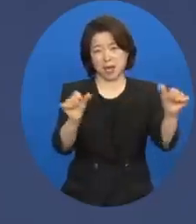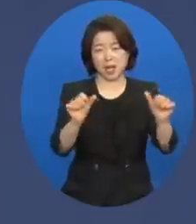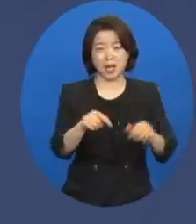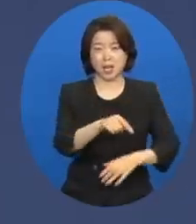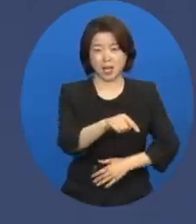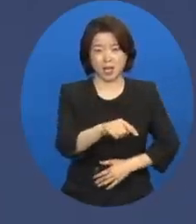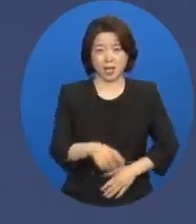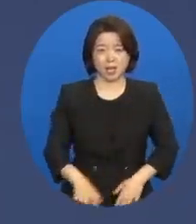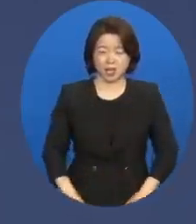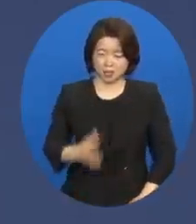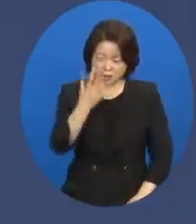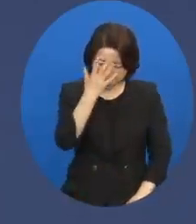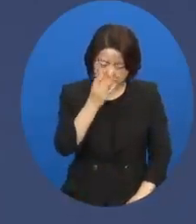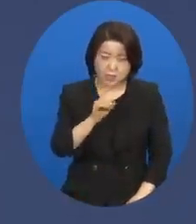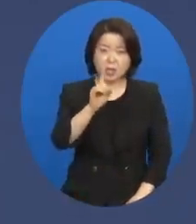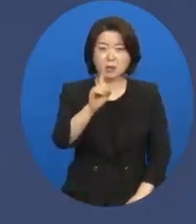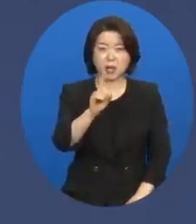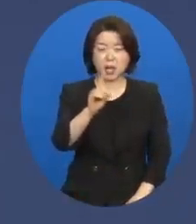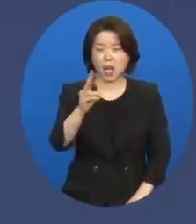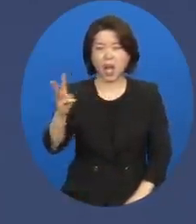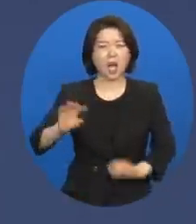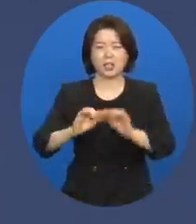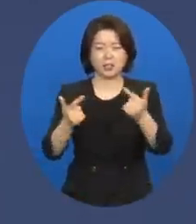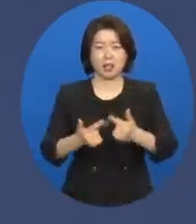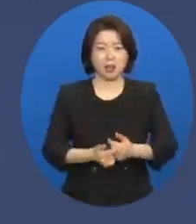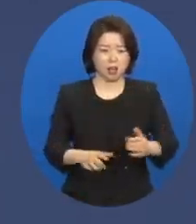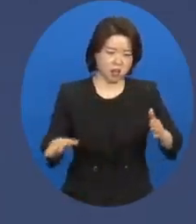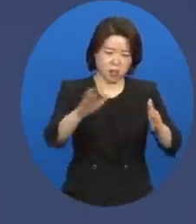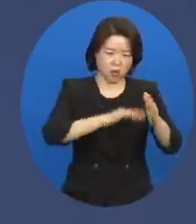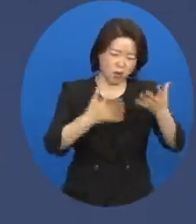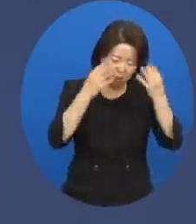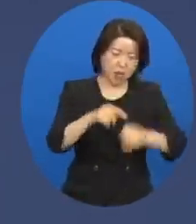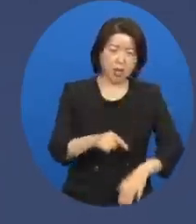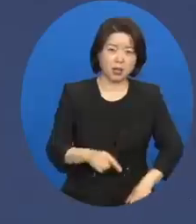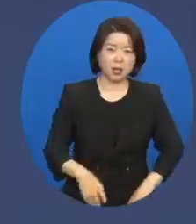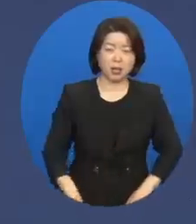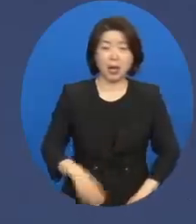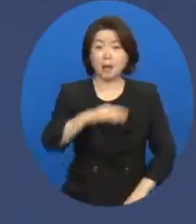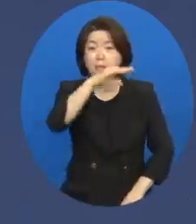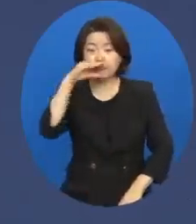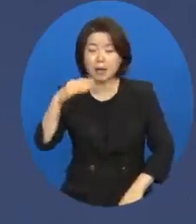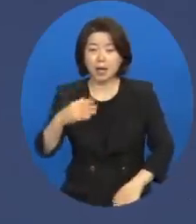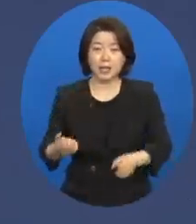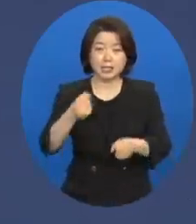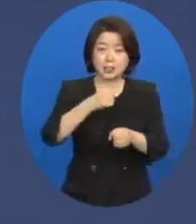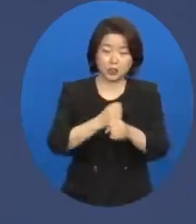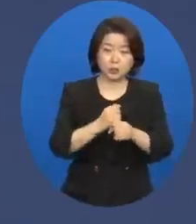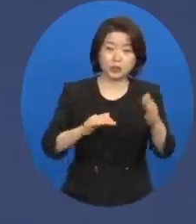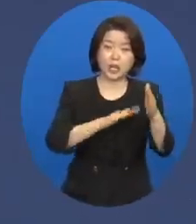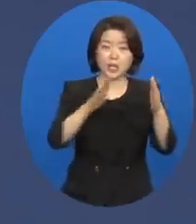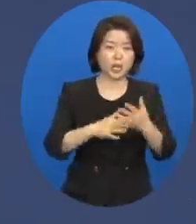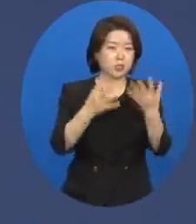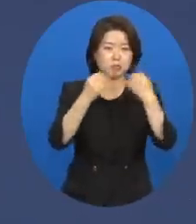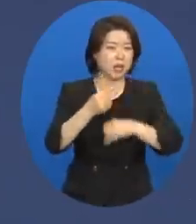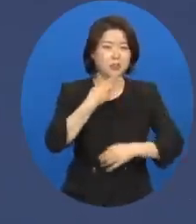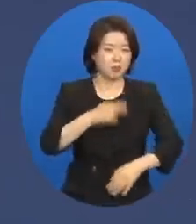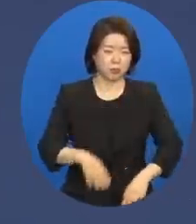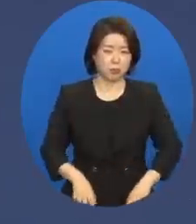가정이 한두 가정이 아니에요. 제가 본 바로는 거의 정상적인 가정 많지 않아요. 정상적이라고